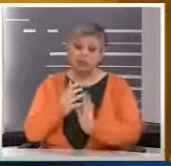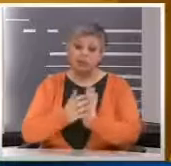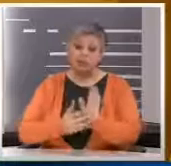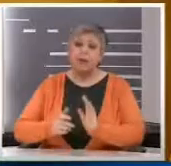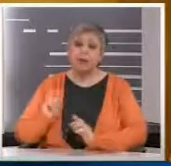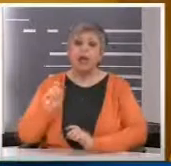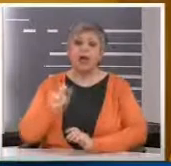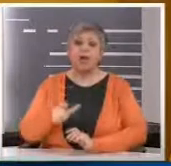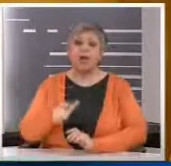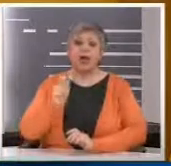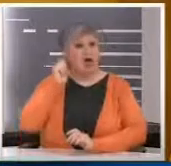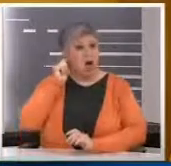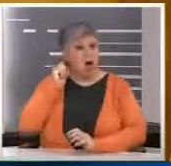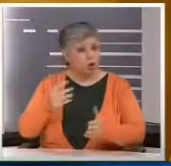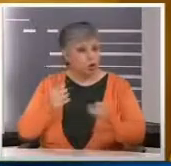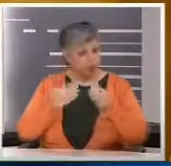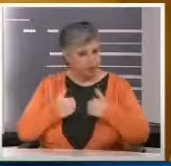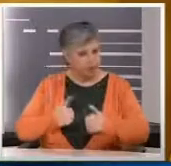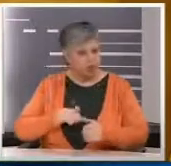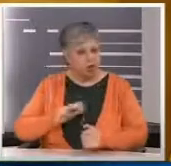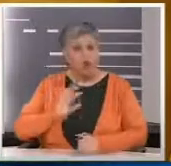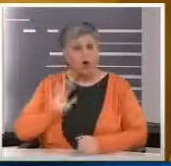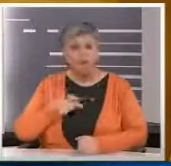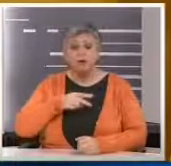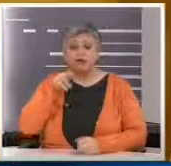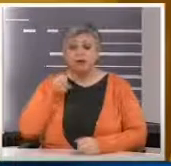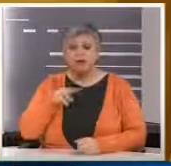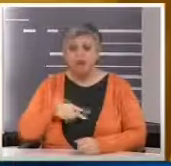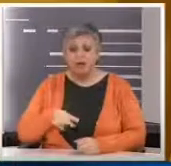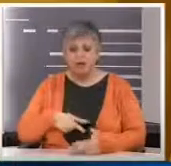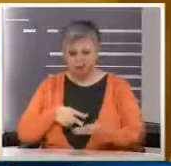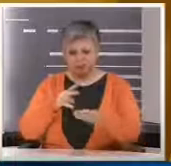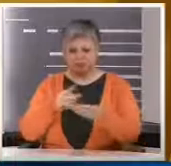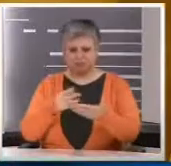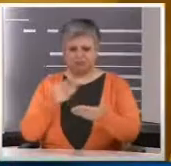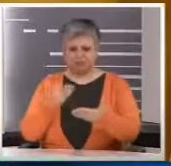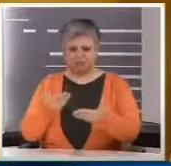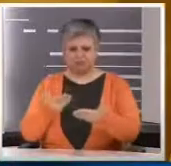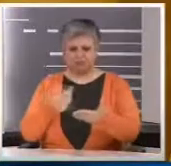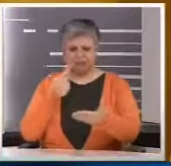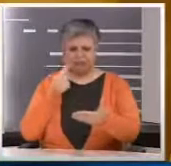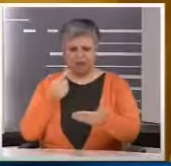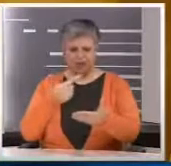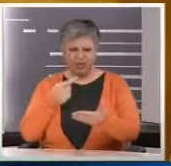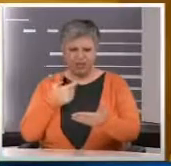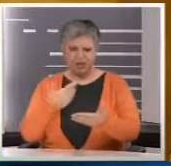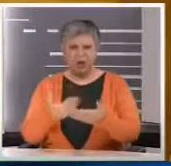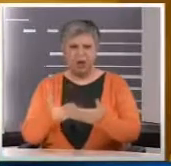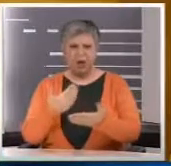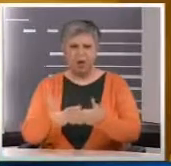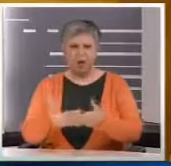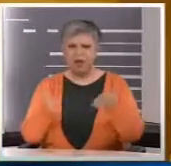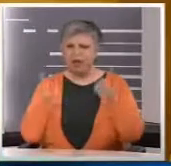τη διαβάσει από την αρχή μέχρι το τέλος προσεκτικά θα δει ότι είναι απολύτως έολοι,